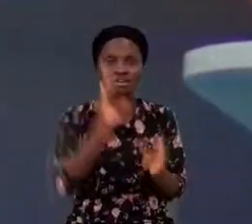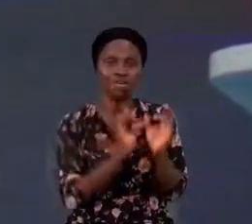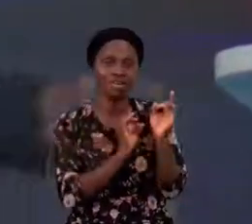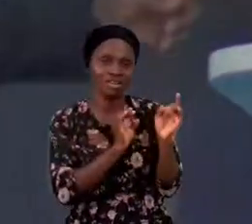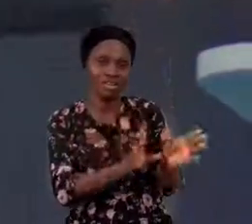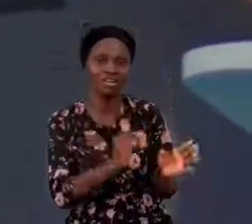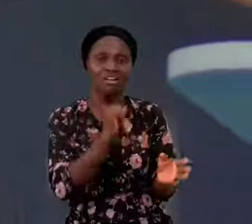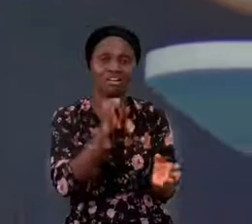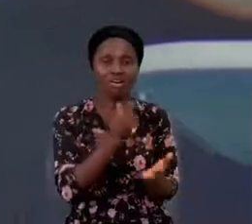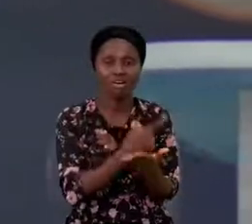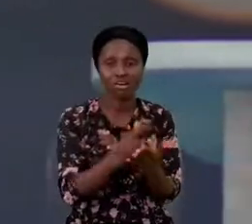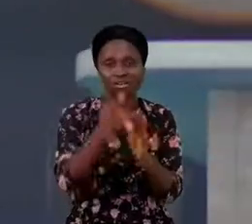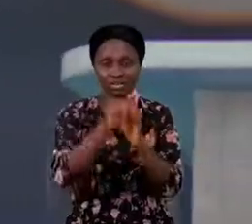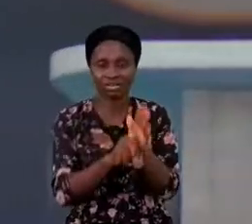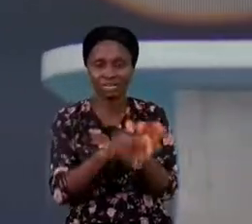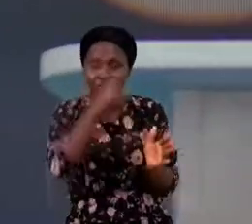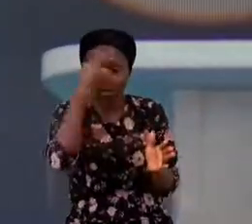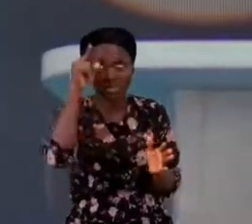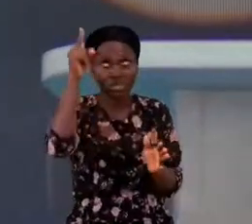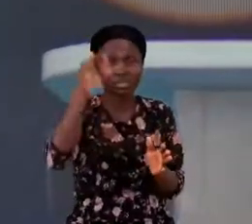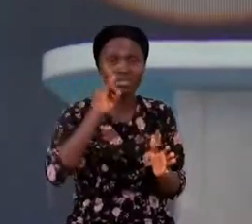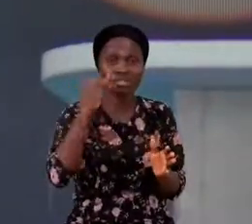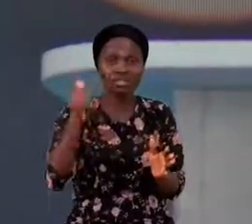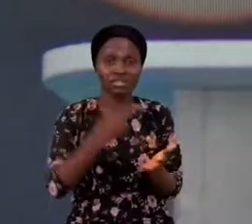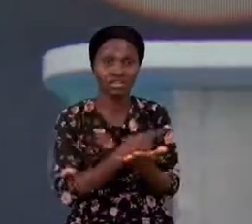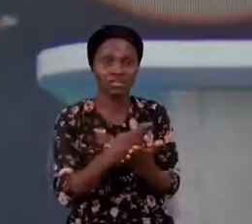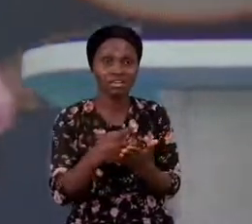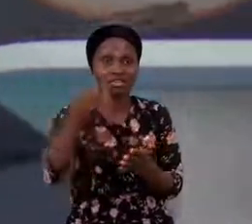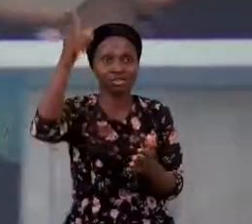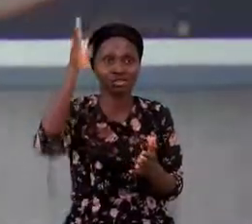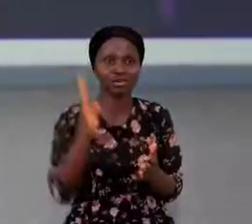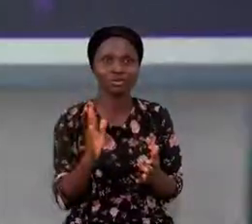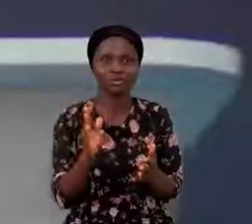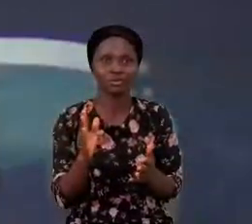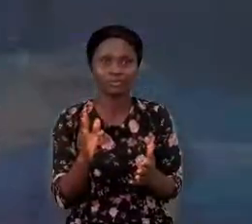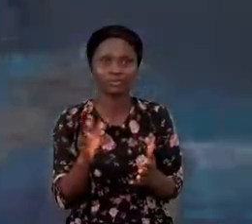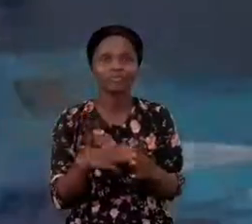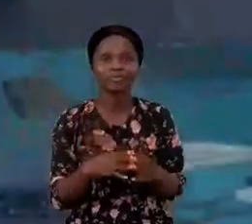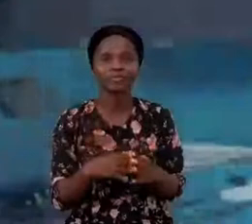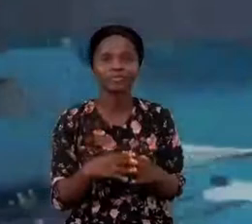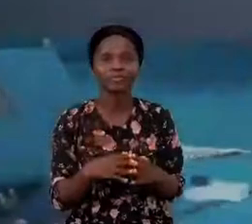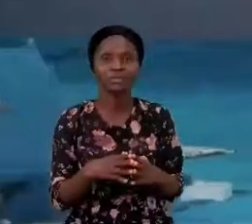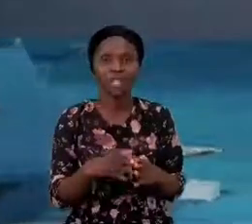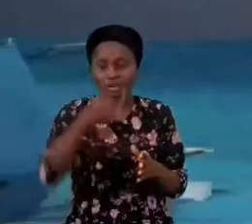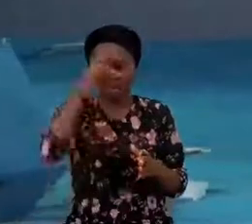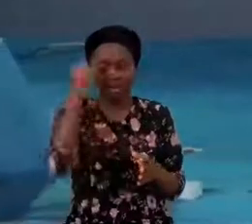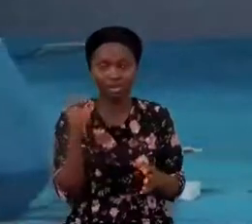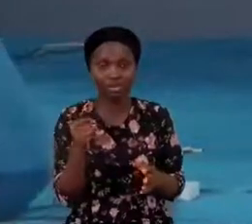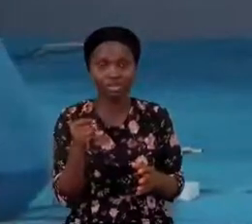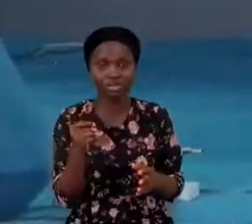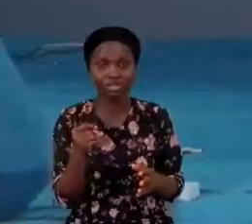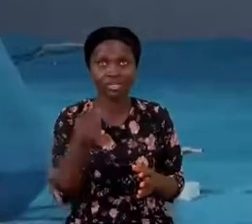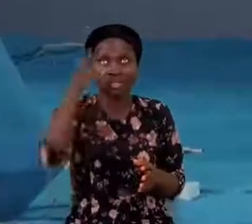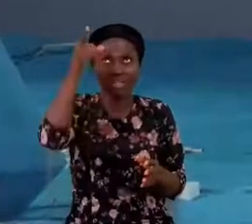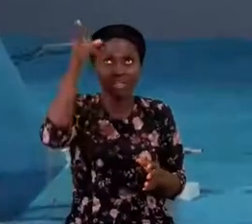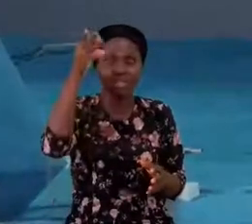qui fera, qui nuira à ton voisin, parce qu'il est le Dieu de toute la création, le Dieu de toute chair. Nous